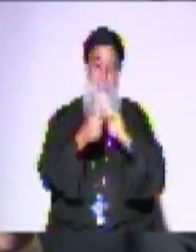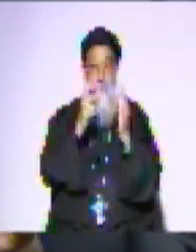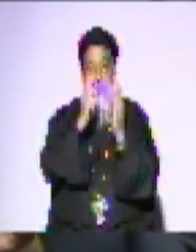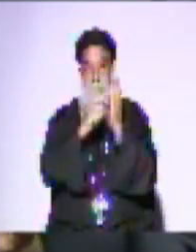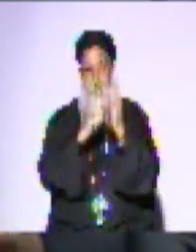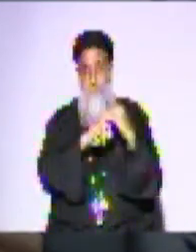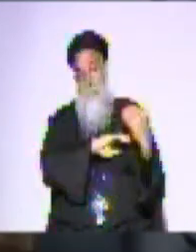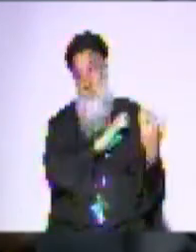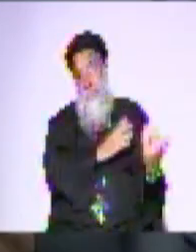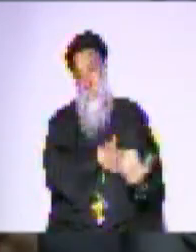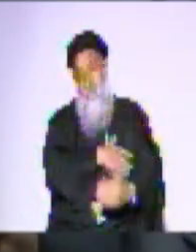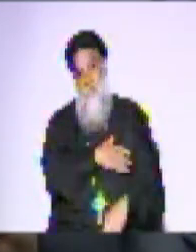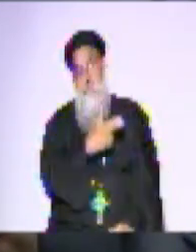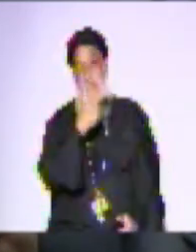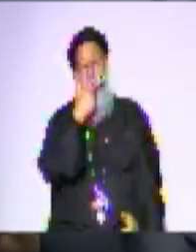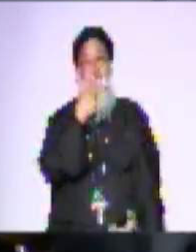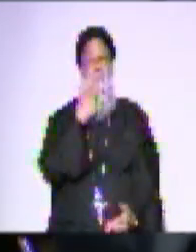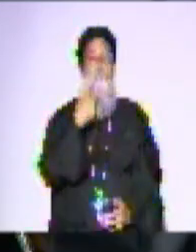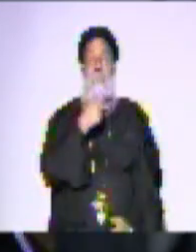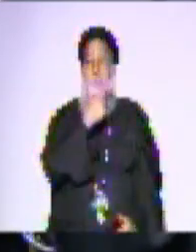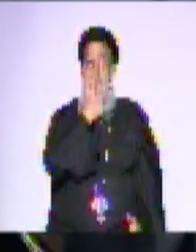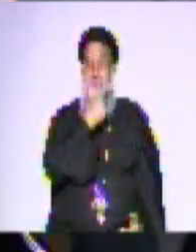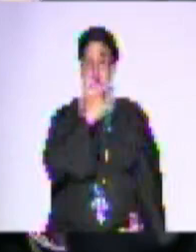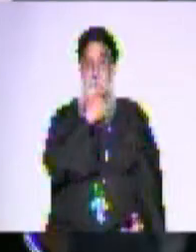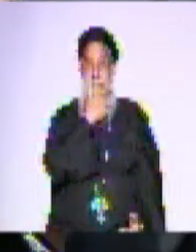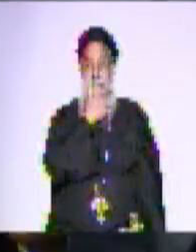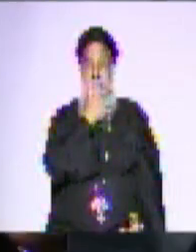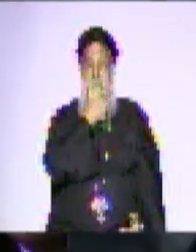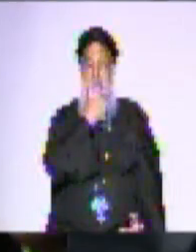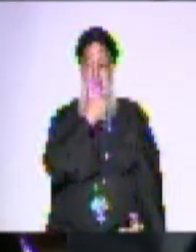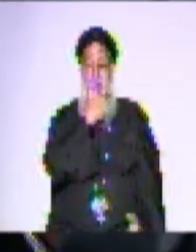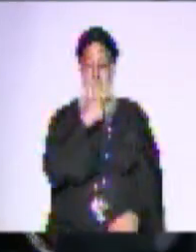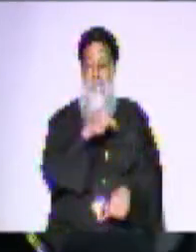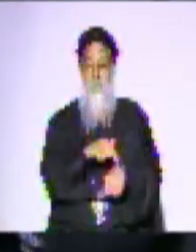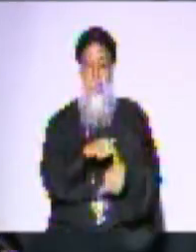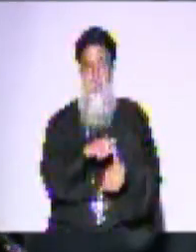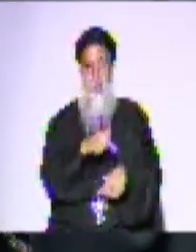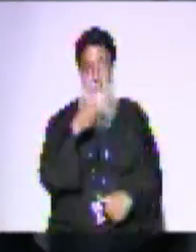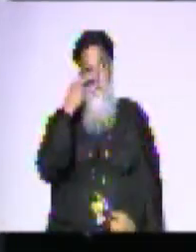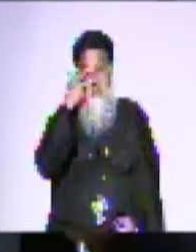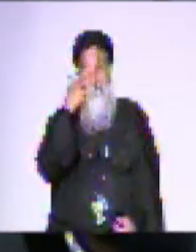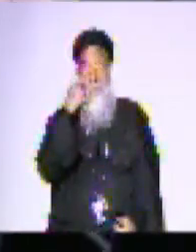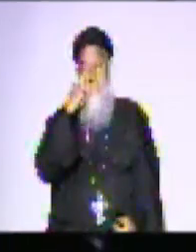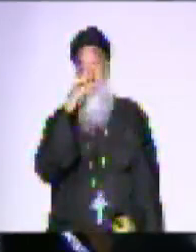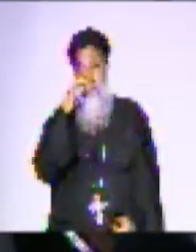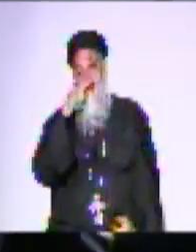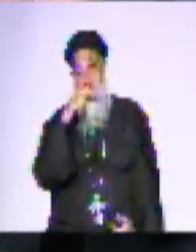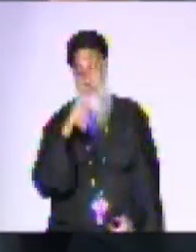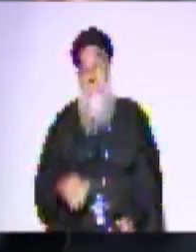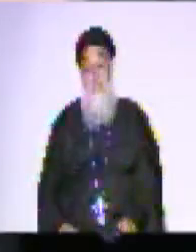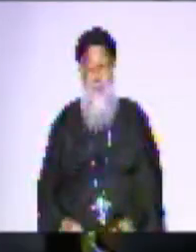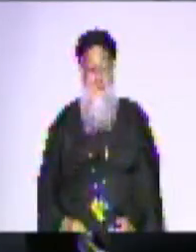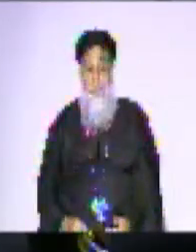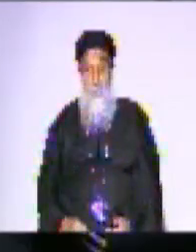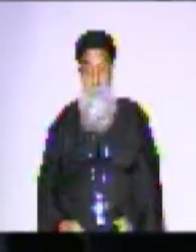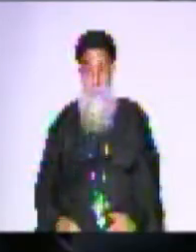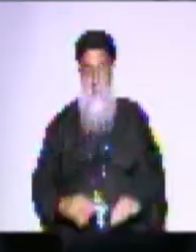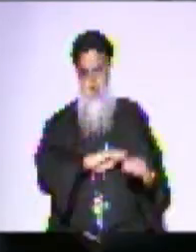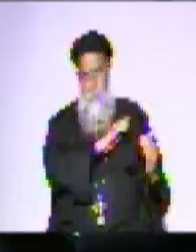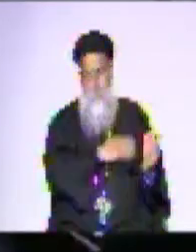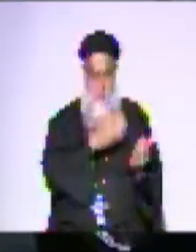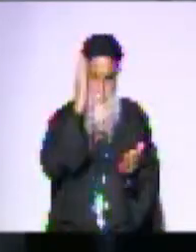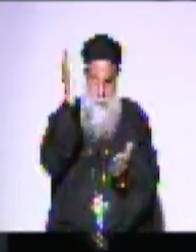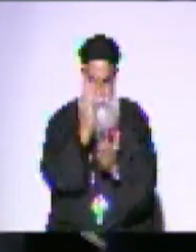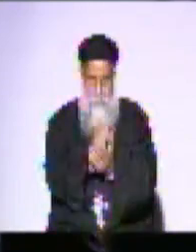الإيمان، فبيتبرأ في وقت قانون الإيمان؟ يعني اللي يتناول لازم يكون عنده هذا الإيمان، لكن